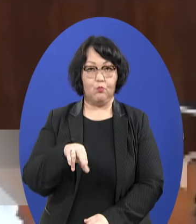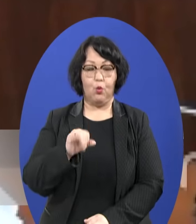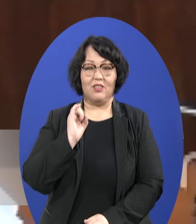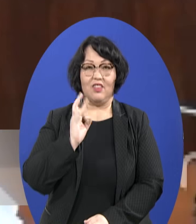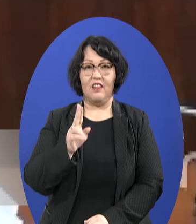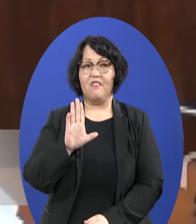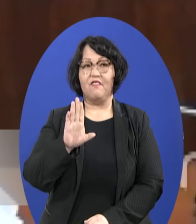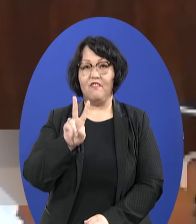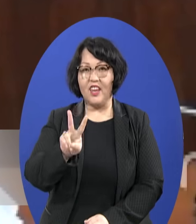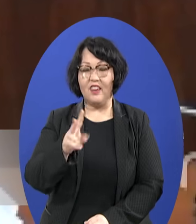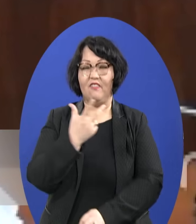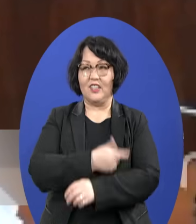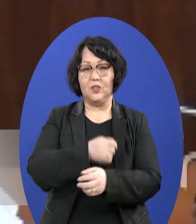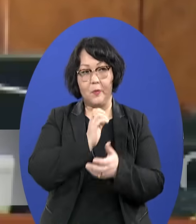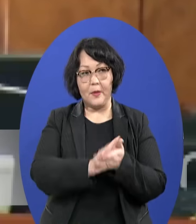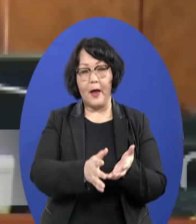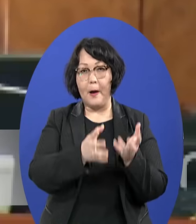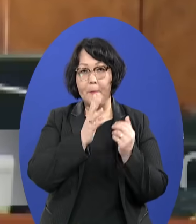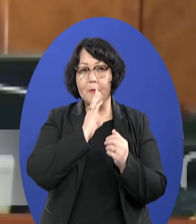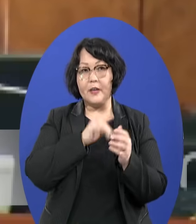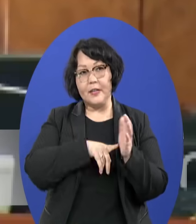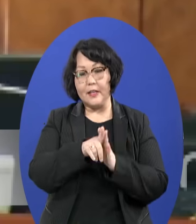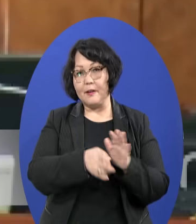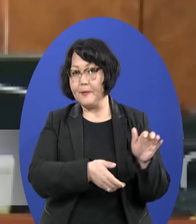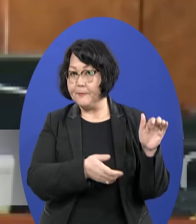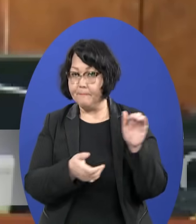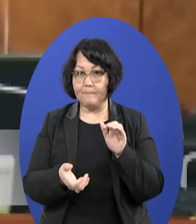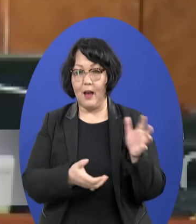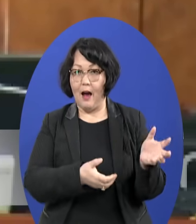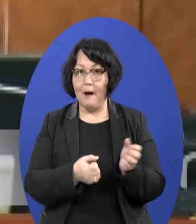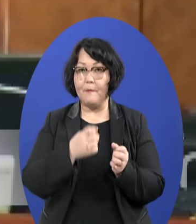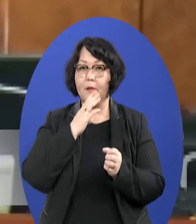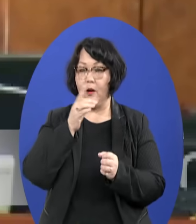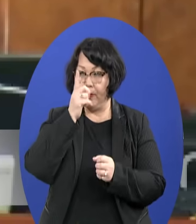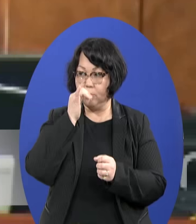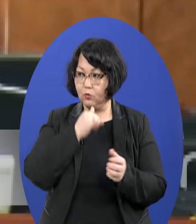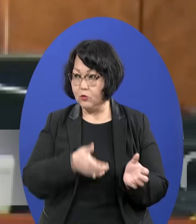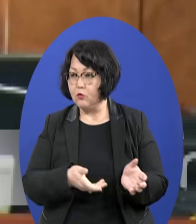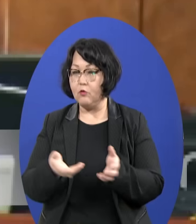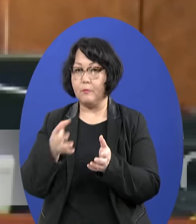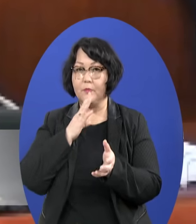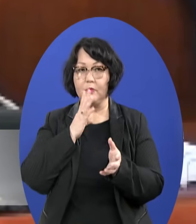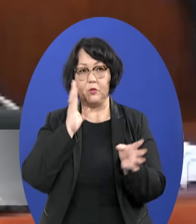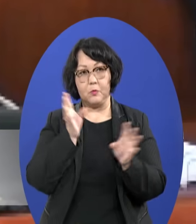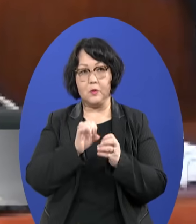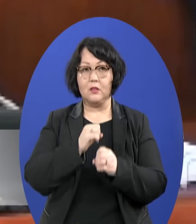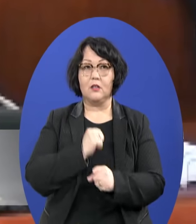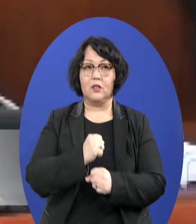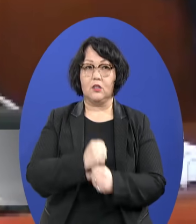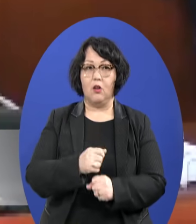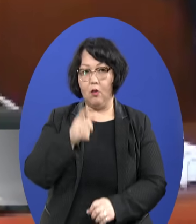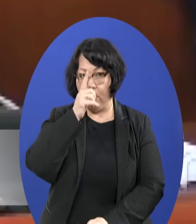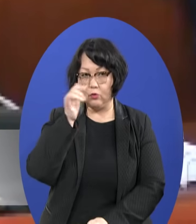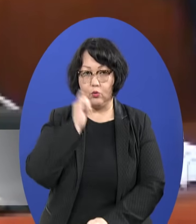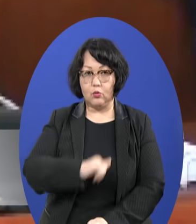гэрээ хийгдсэн 7 хоногийн сүүлээр эхний татан авалтыг хийхээр хоёр талдаа ажиллаж байна гэдгийг сангийн сайд мэдээлэл өгөхдөө уламжилсан юм. Орос